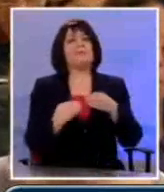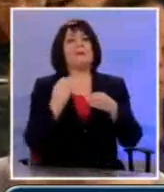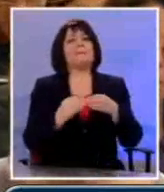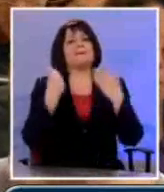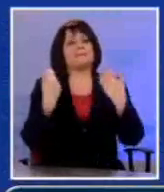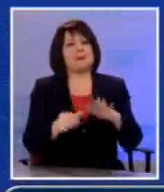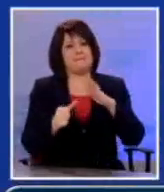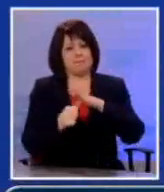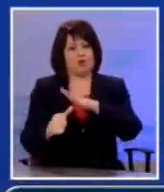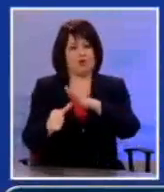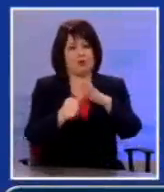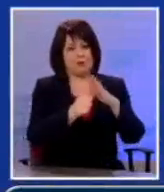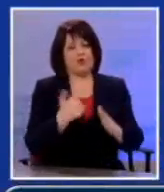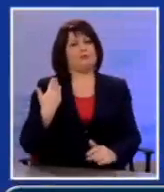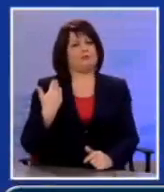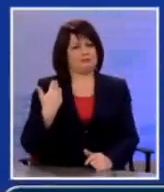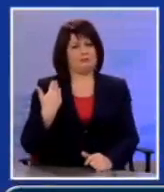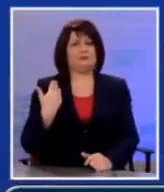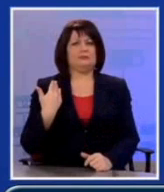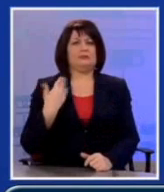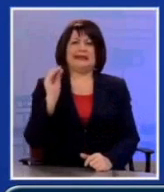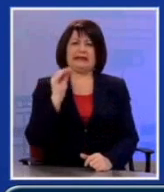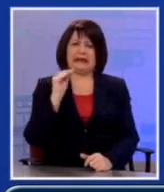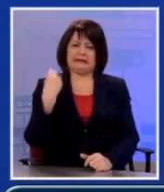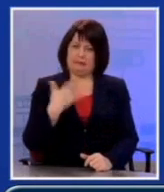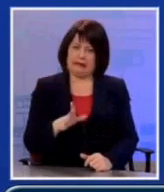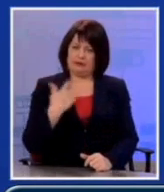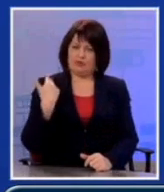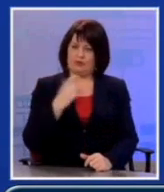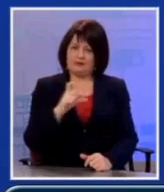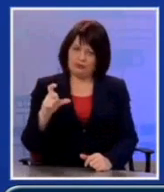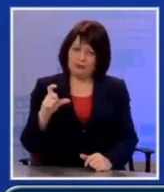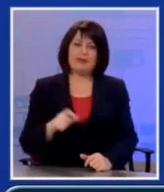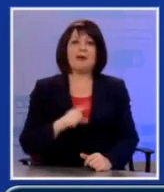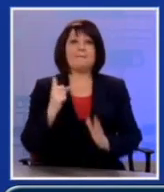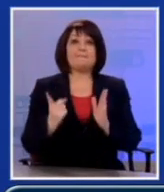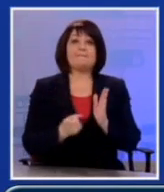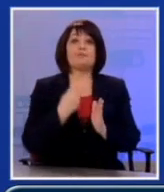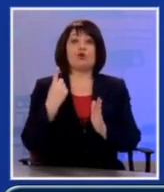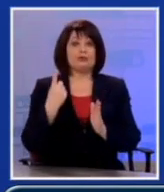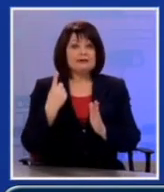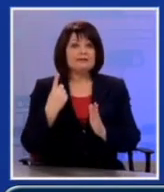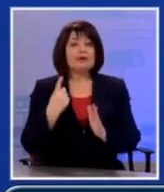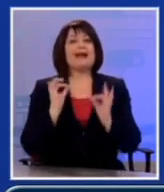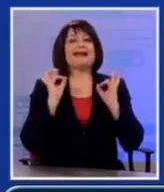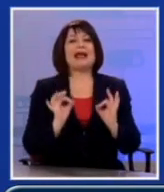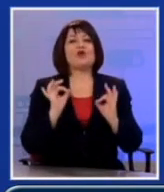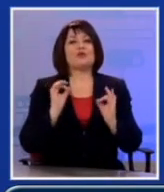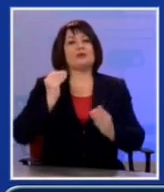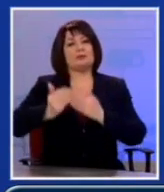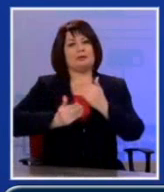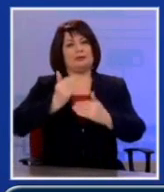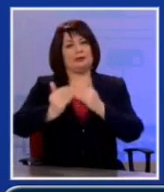προεδρία τους την προηγούμενη Τετάρτη. Ήταν η πρώτη φορά που έγινε κανονική